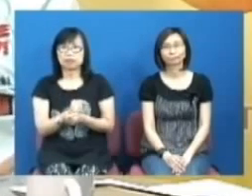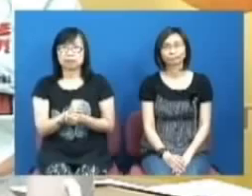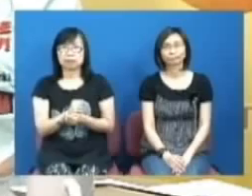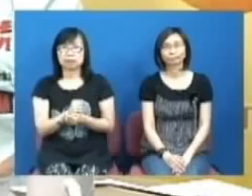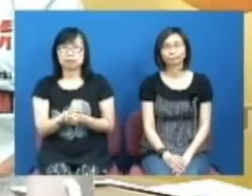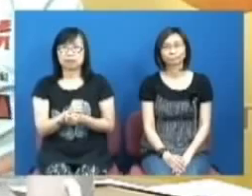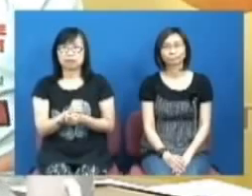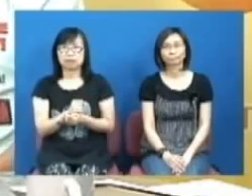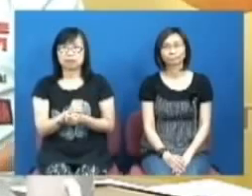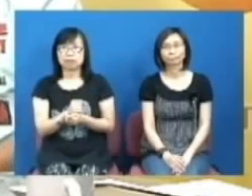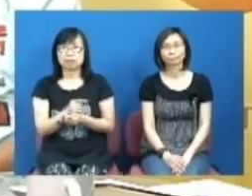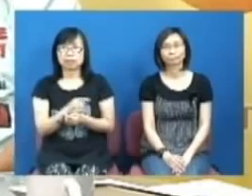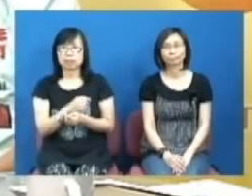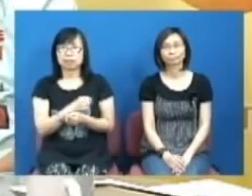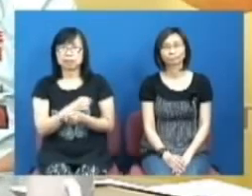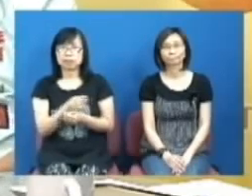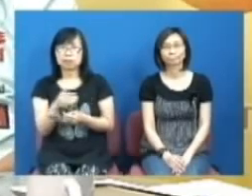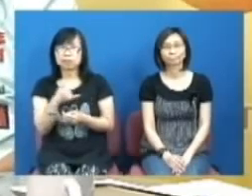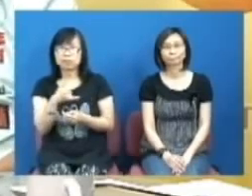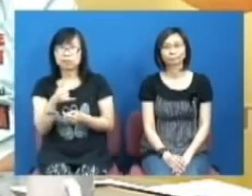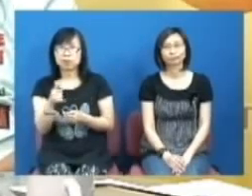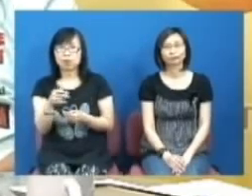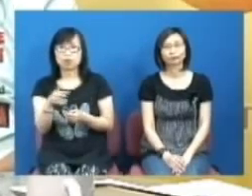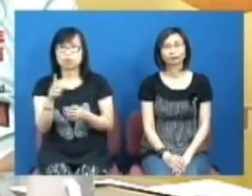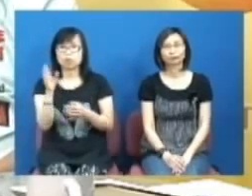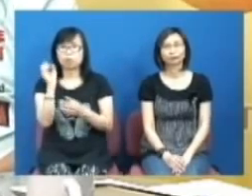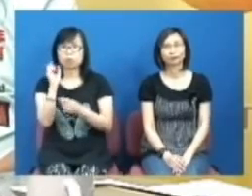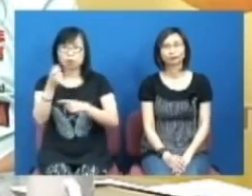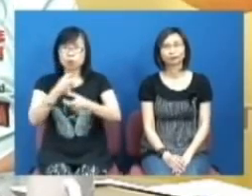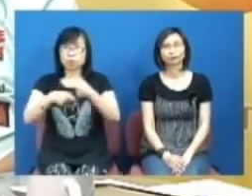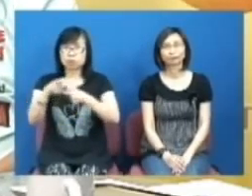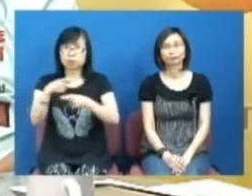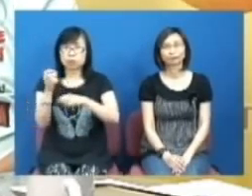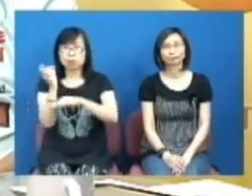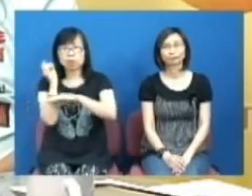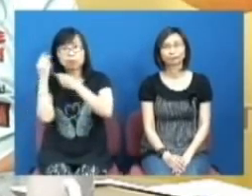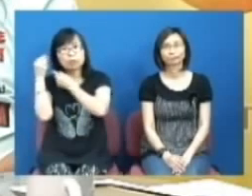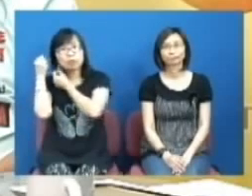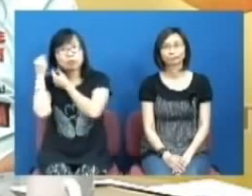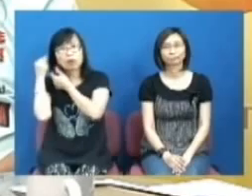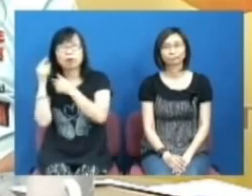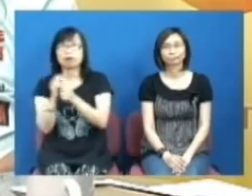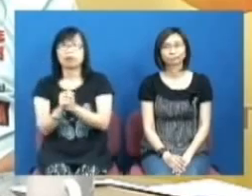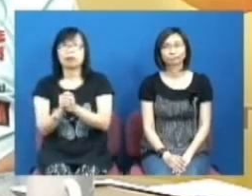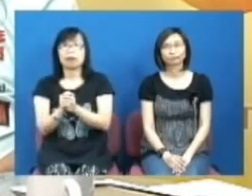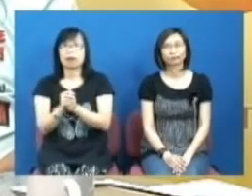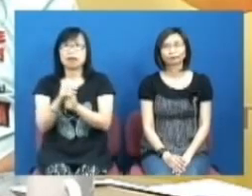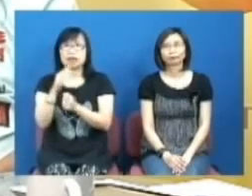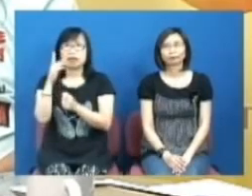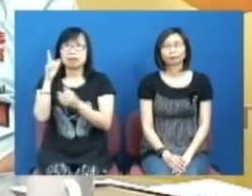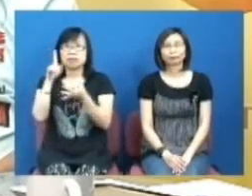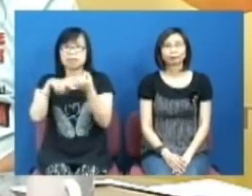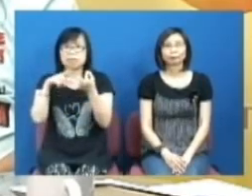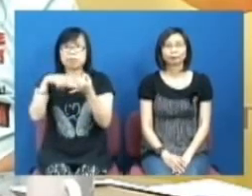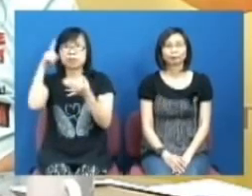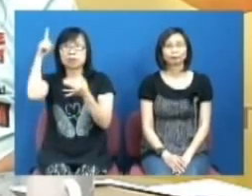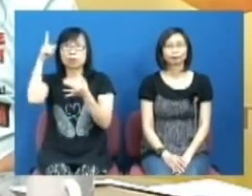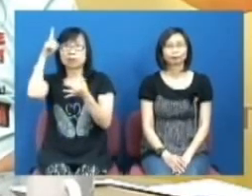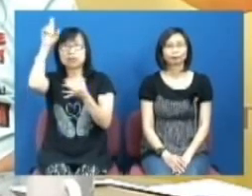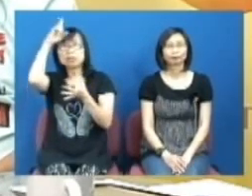呢個周年紀念去呢個商台嘅晴朗。再晴朗的一天出